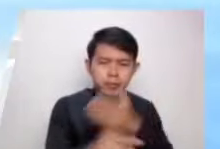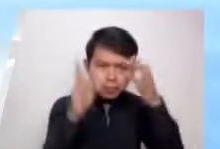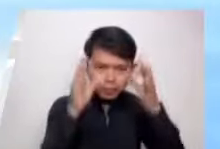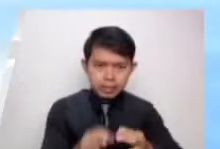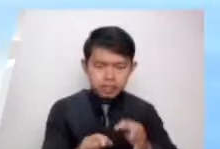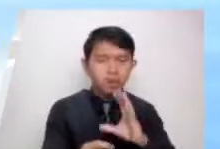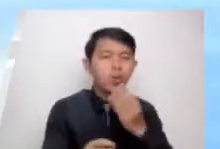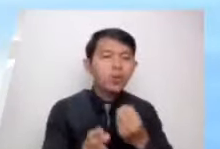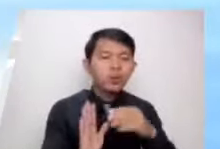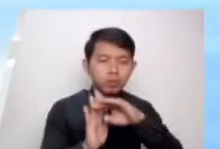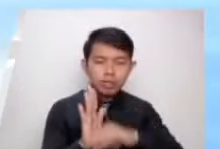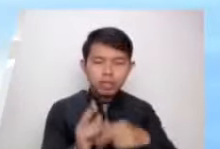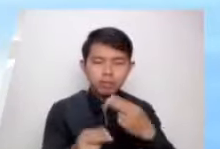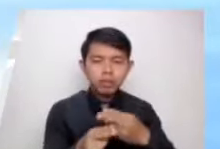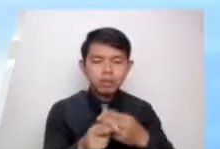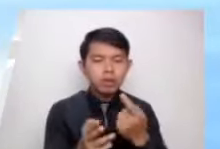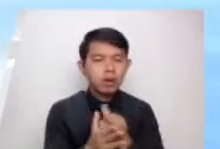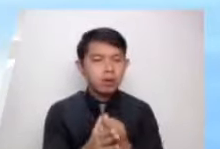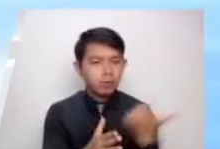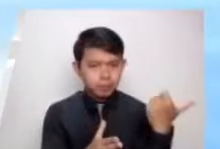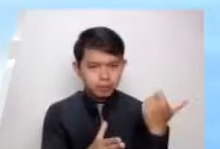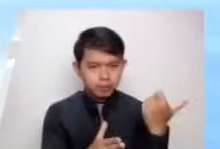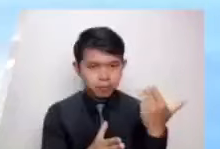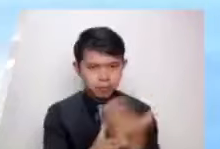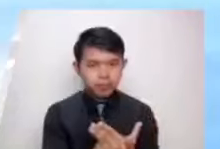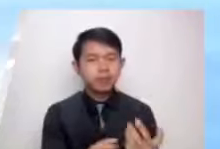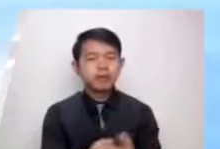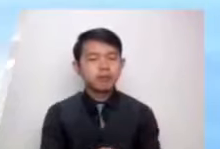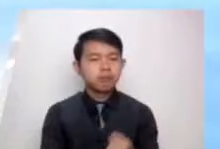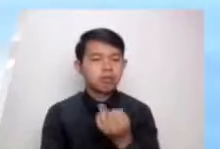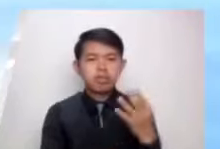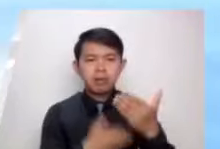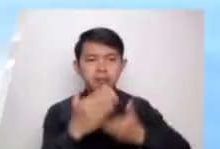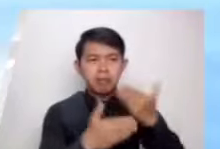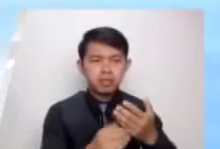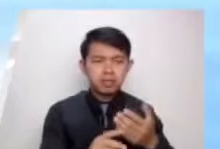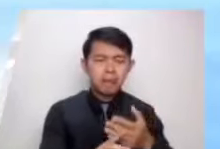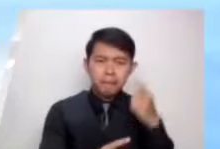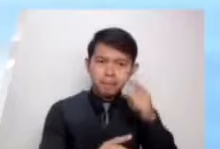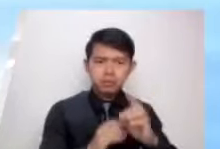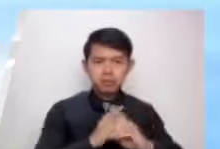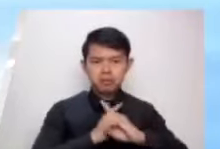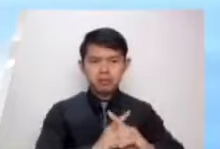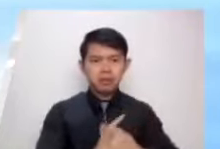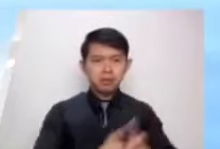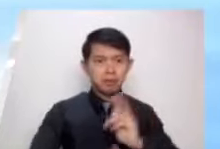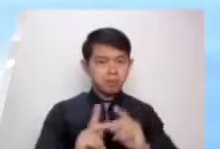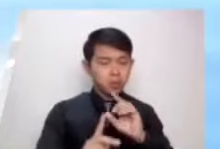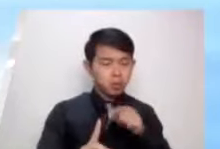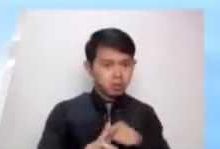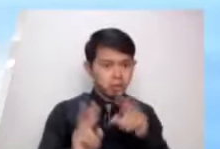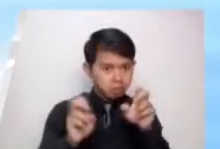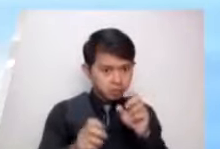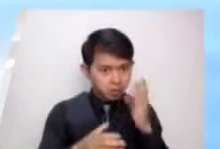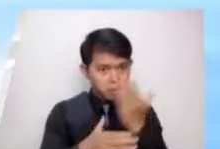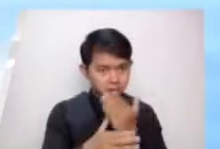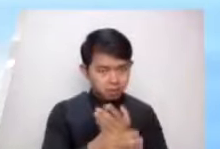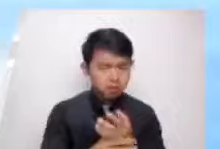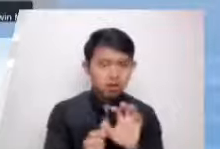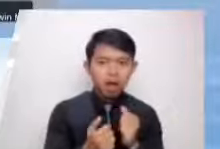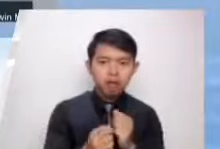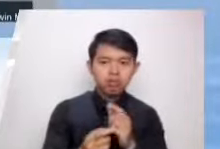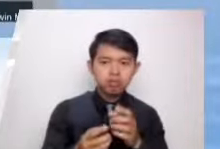na case na banggit nyo? Mga ilang hearings po kaya para ma-defend ng mga naakusang nuisance candidate yung kanilang sarili?